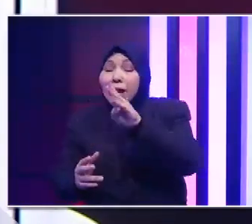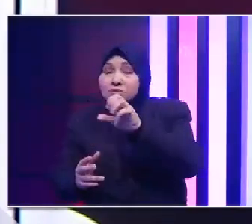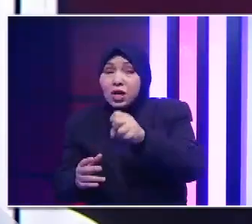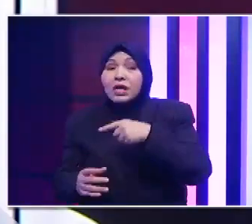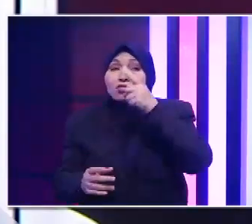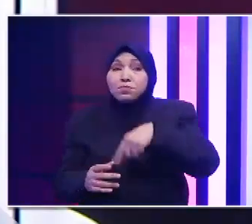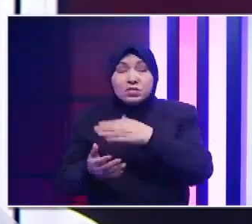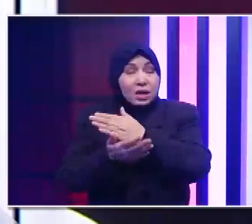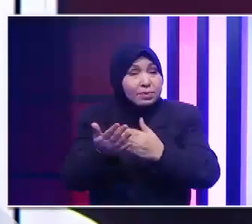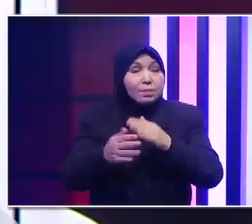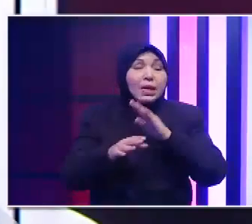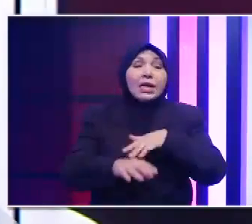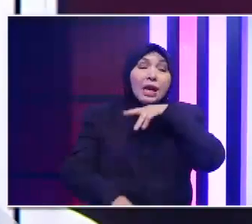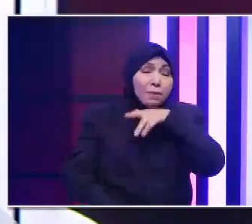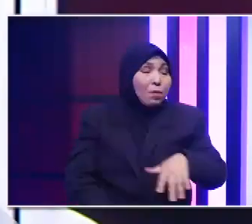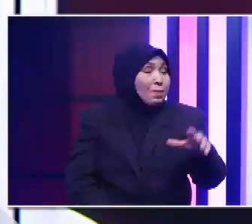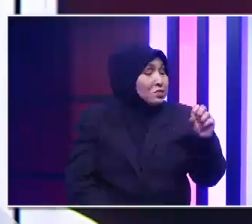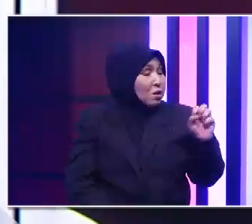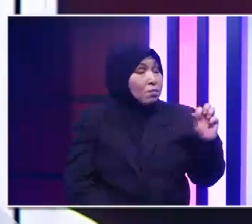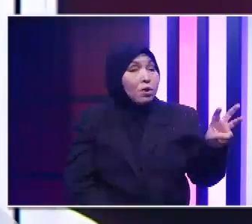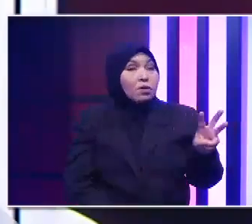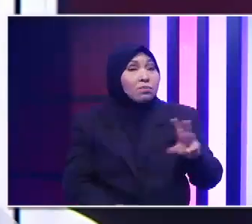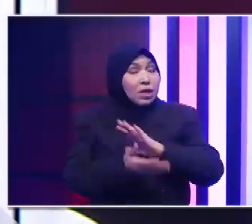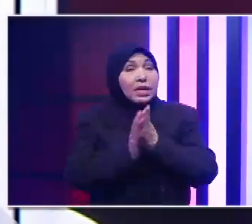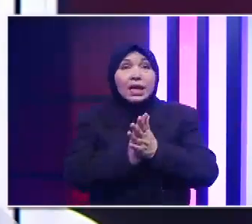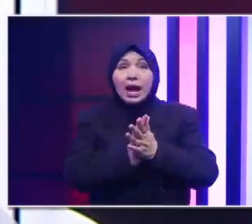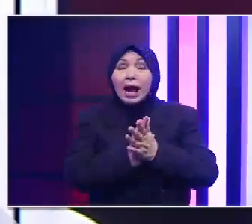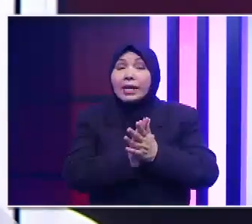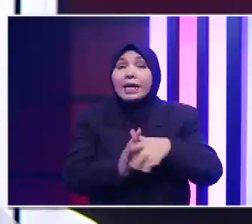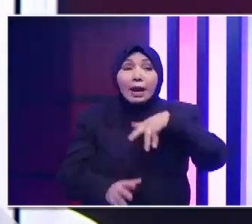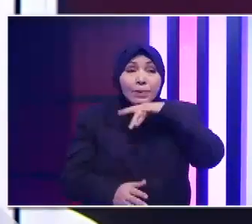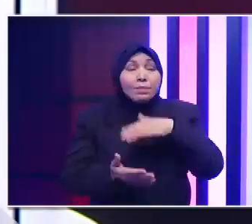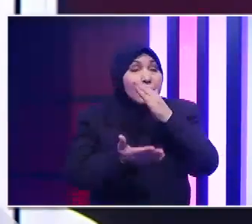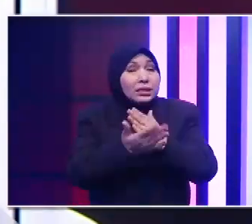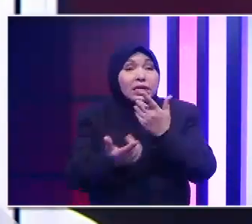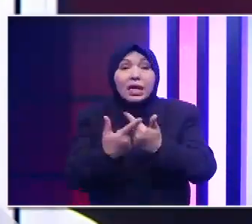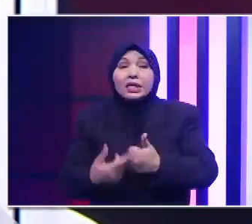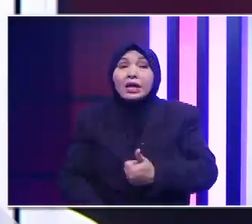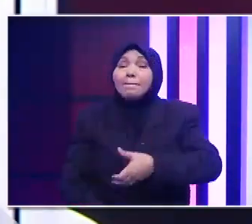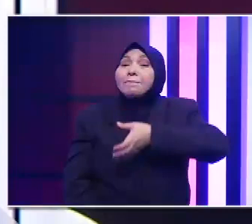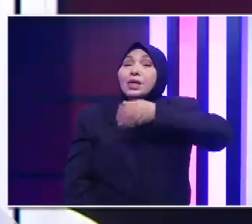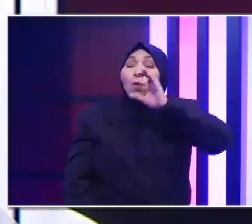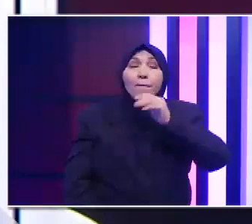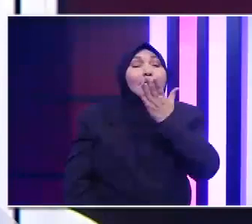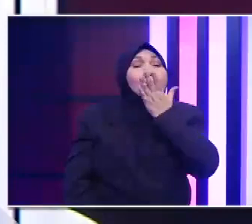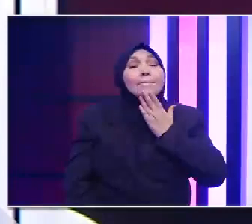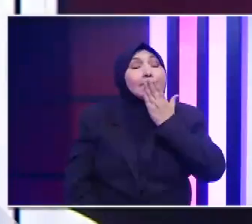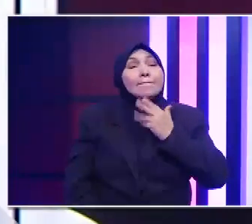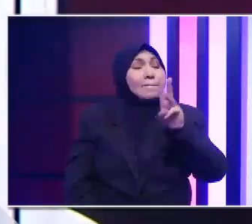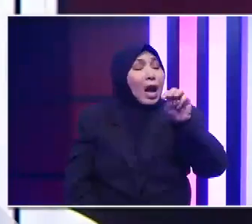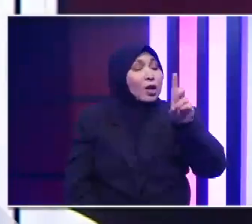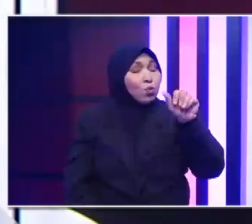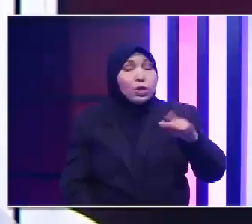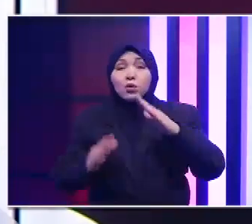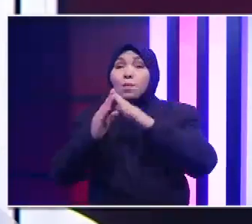akan menyebut sesuatu kepada Nabi Shallallahu Alaihi Wasallam Agan nabi berhenti daripada minum madu di rumah-rumah Zainab apa yang mereka